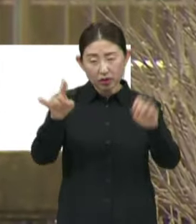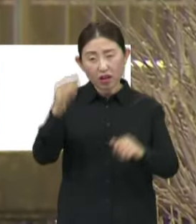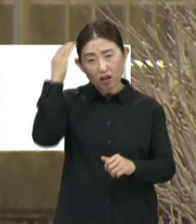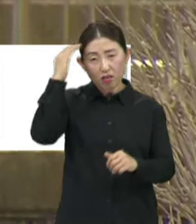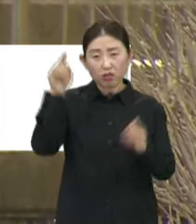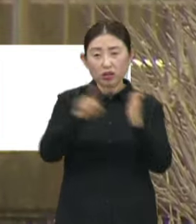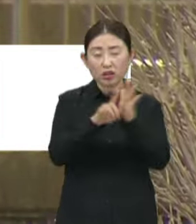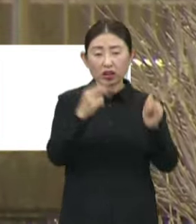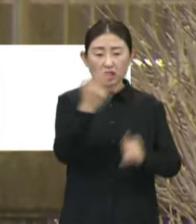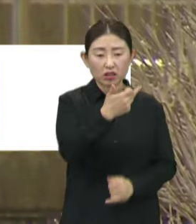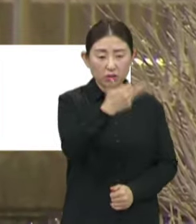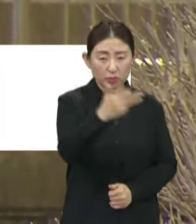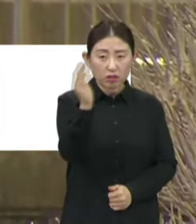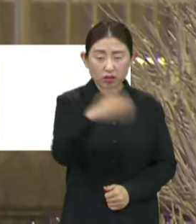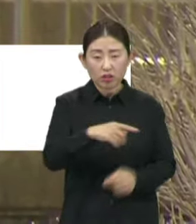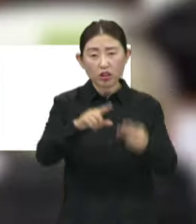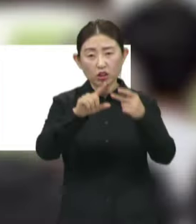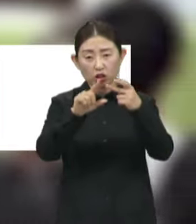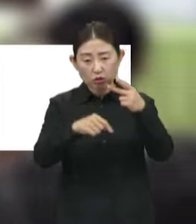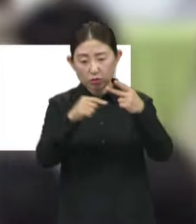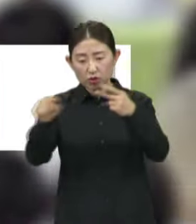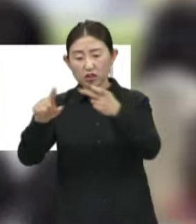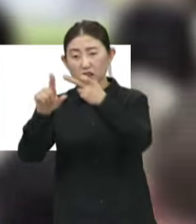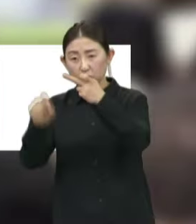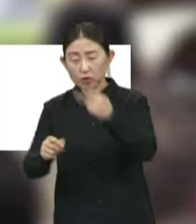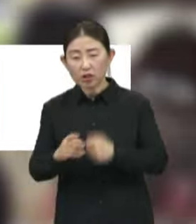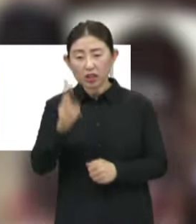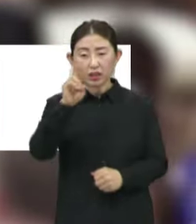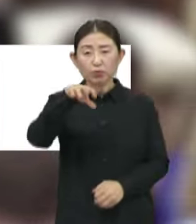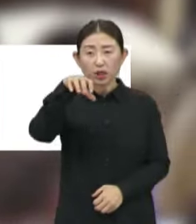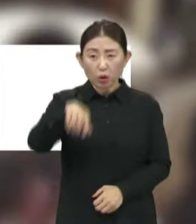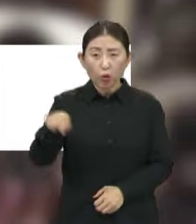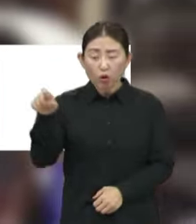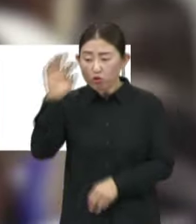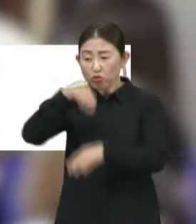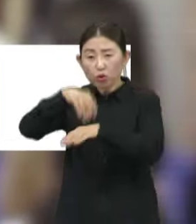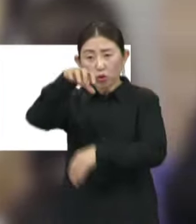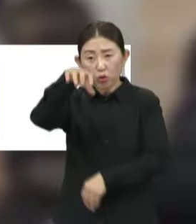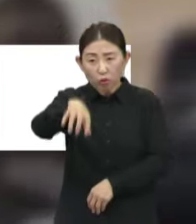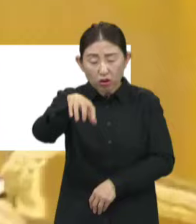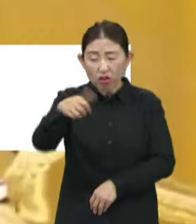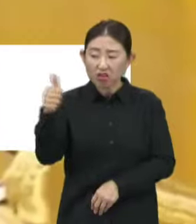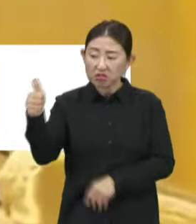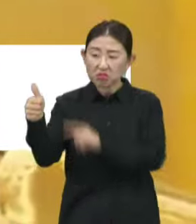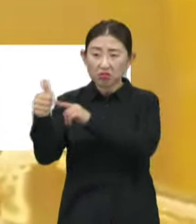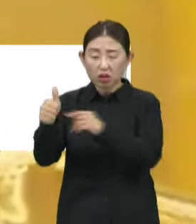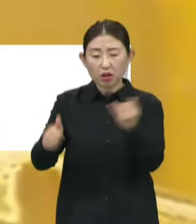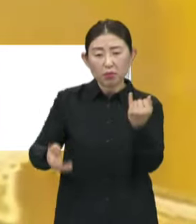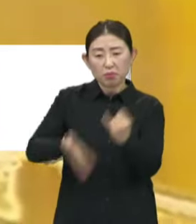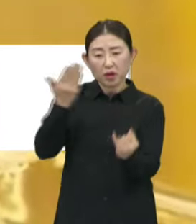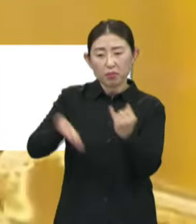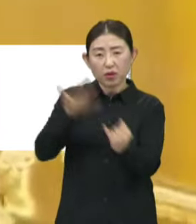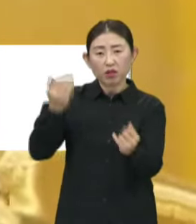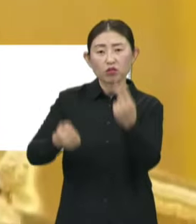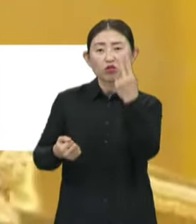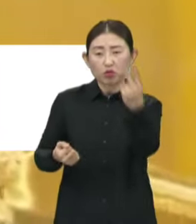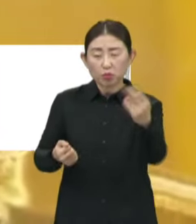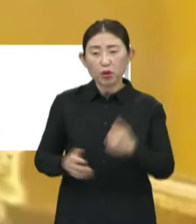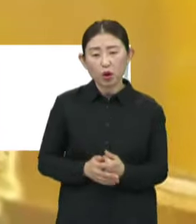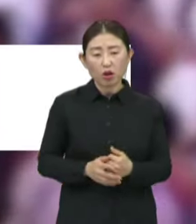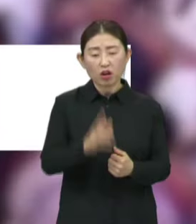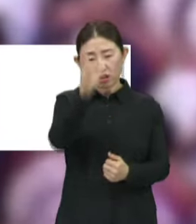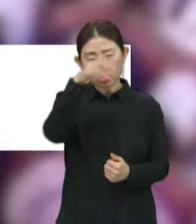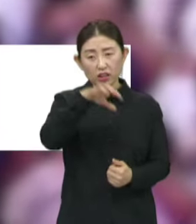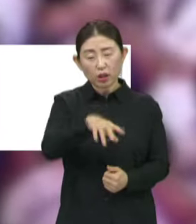지난 2018년 2월부터 12월까지 금산군 월명동 수련원에서 정 씨로부터 두 차례 추행을 당했다며